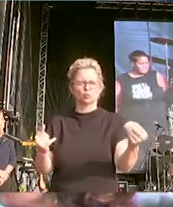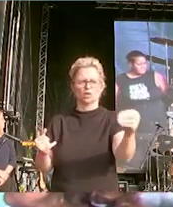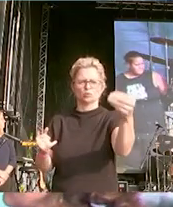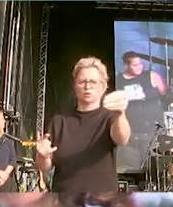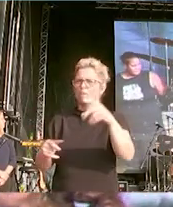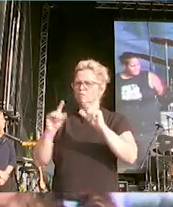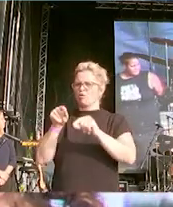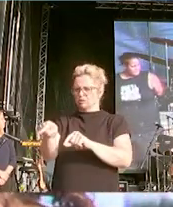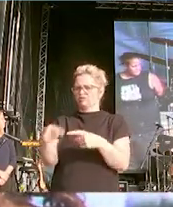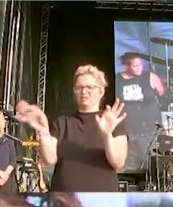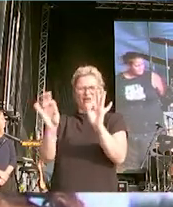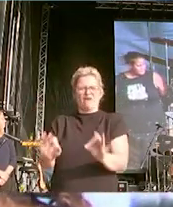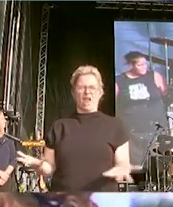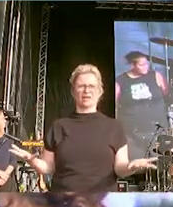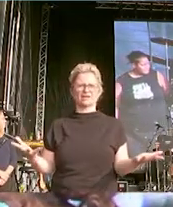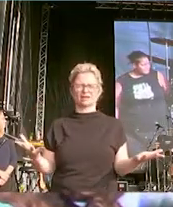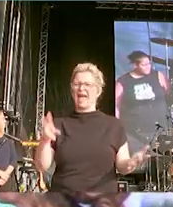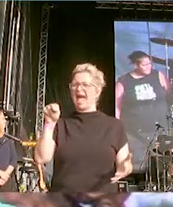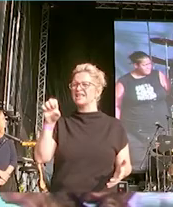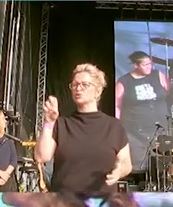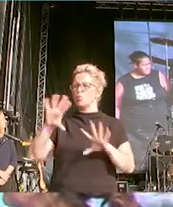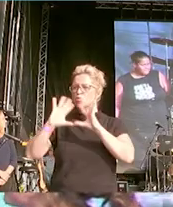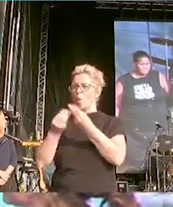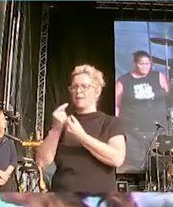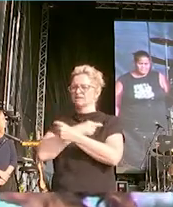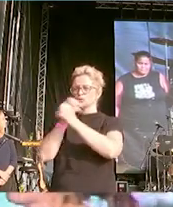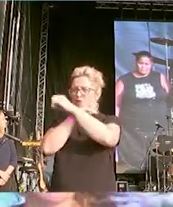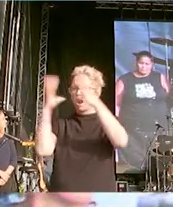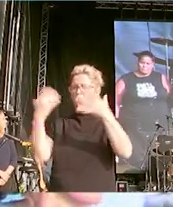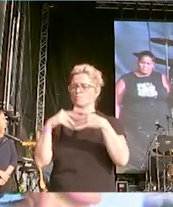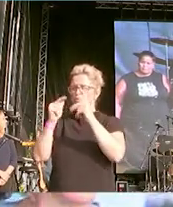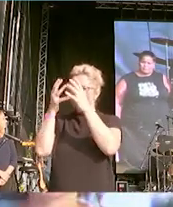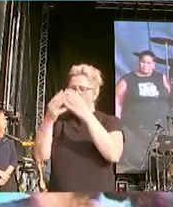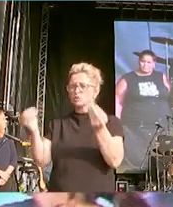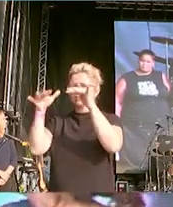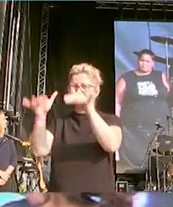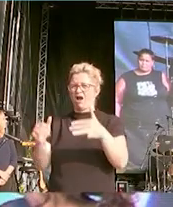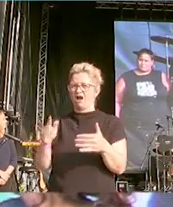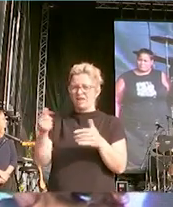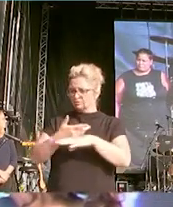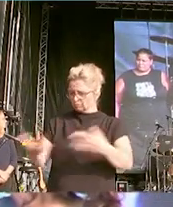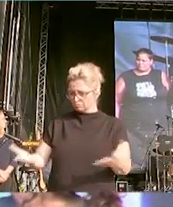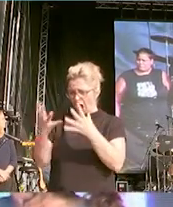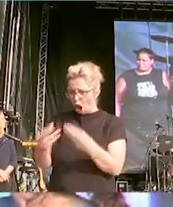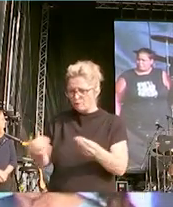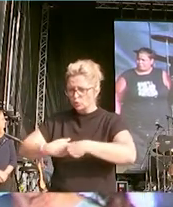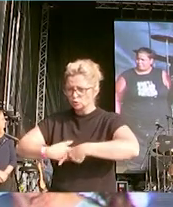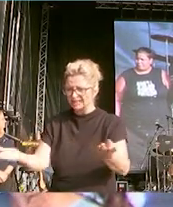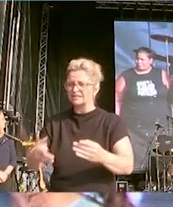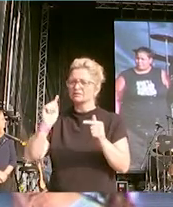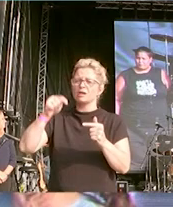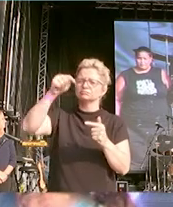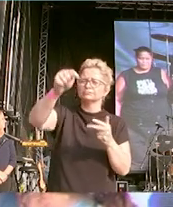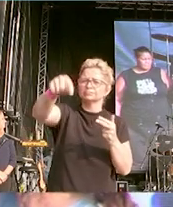Solange der NSU-Komplex nicht aufgeklärt ist, wird es weitere Morde geben. Die Familien Yozgat und